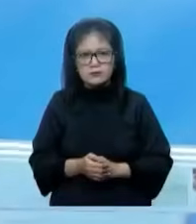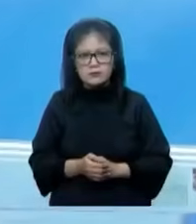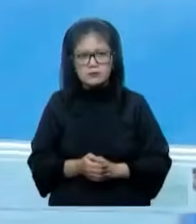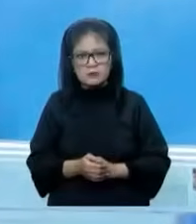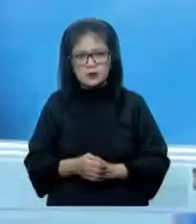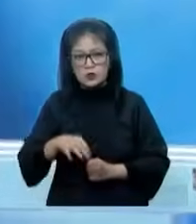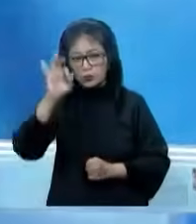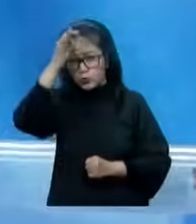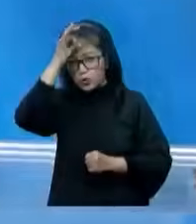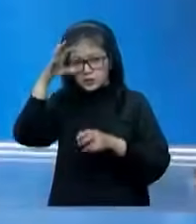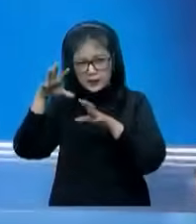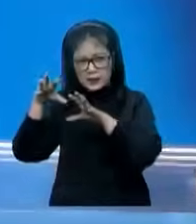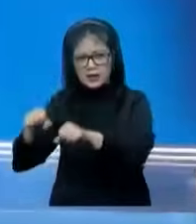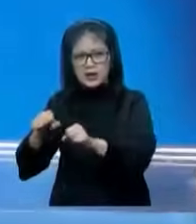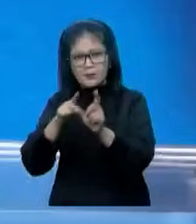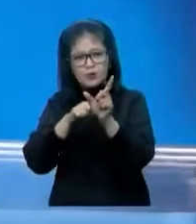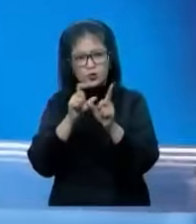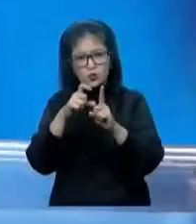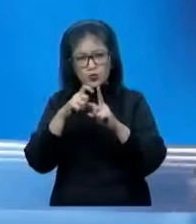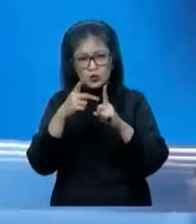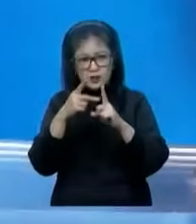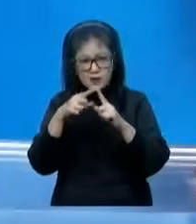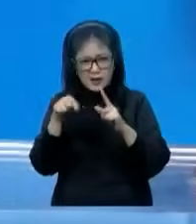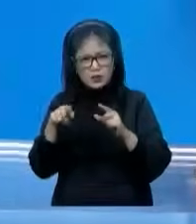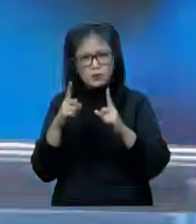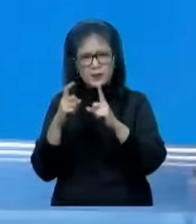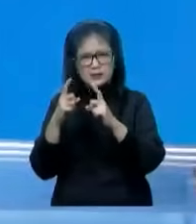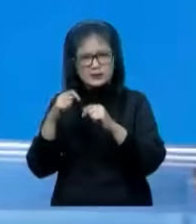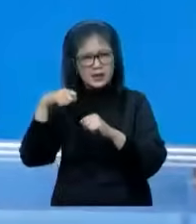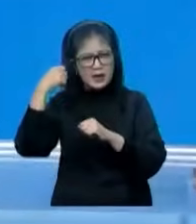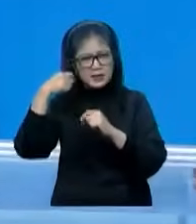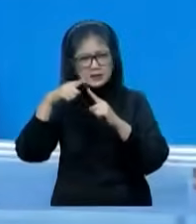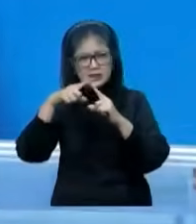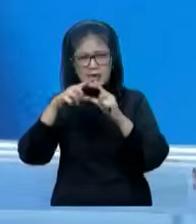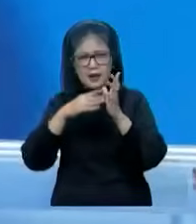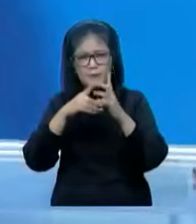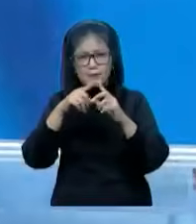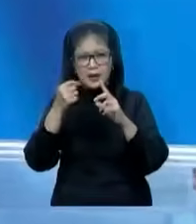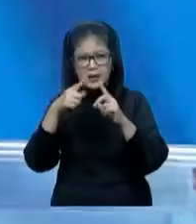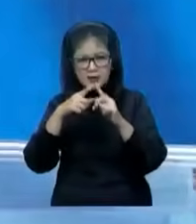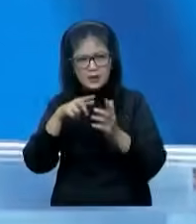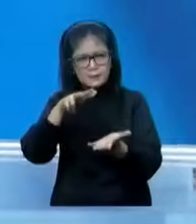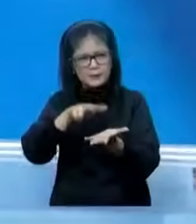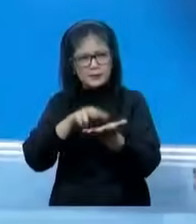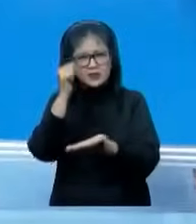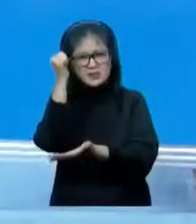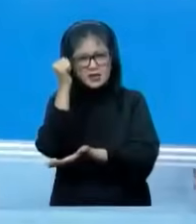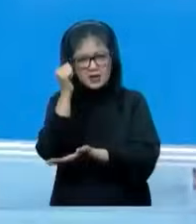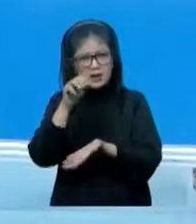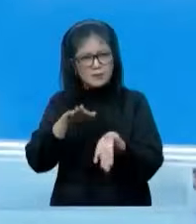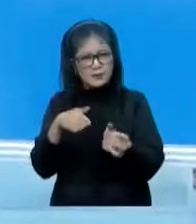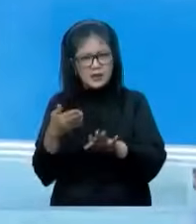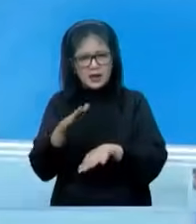polisi menangkap Yuda arvandi kekasih artis Tamara tiasmara yang telah ditetapkan sebagai tersangka dalam kasus kematian Dante anak